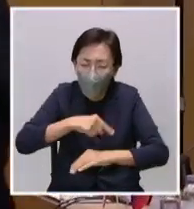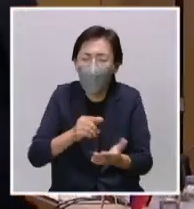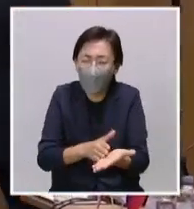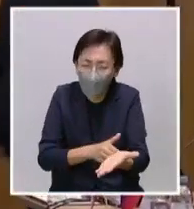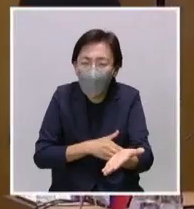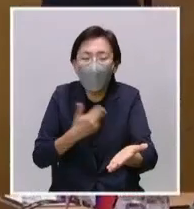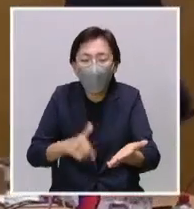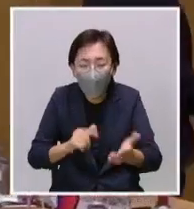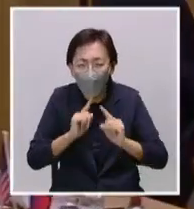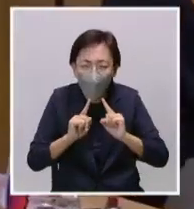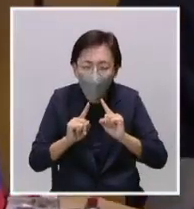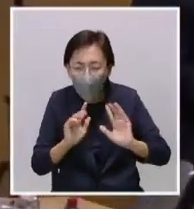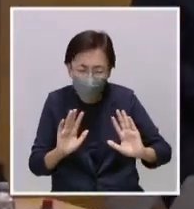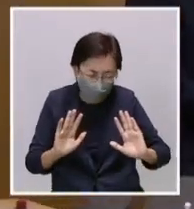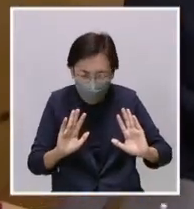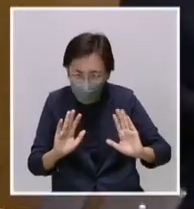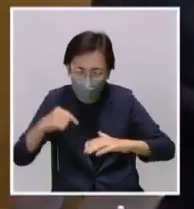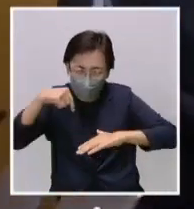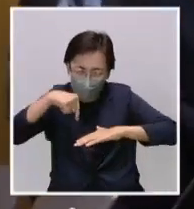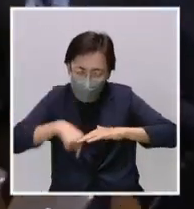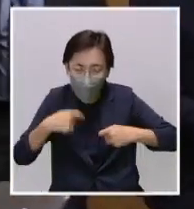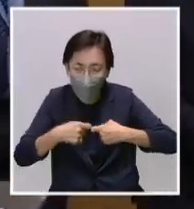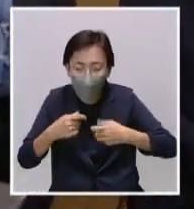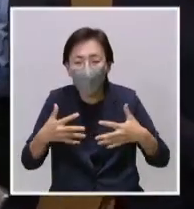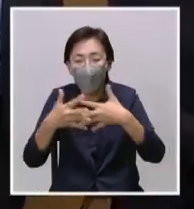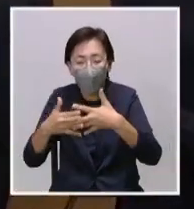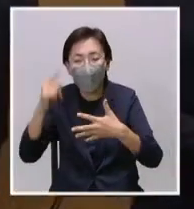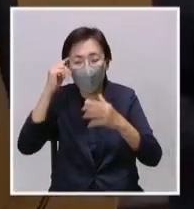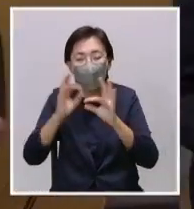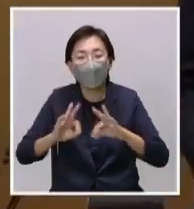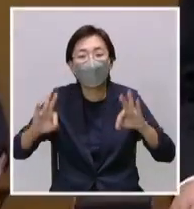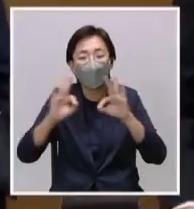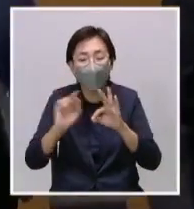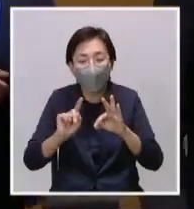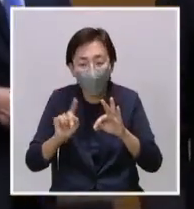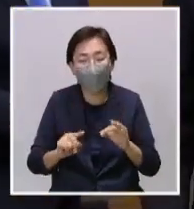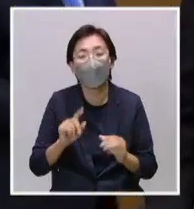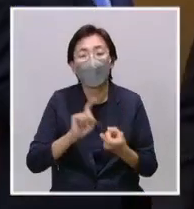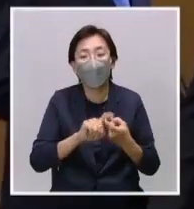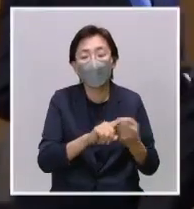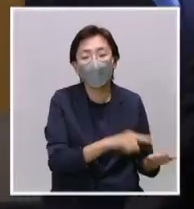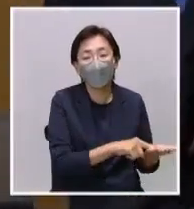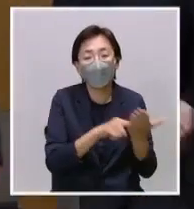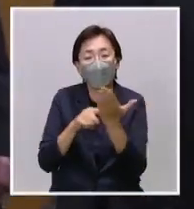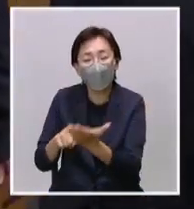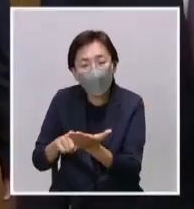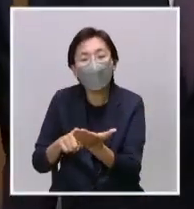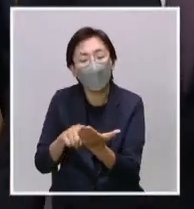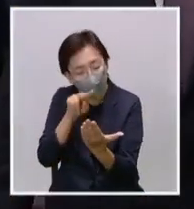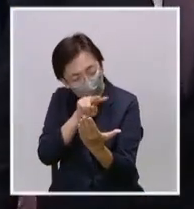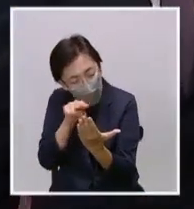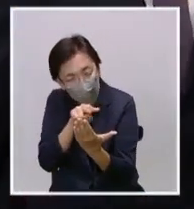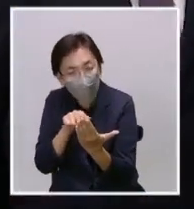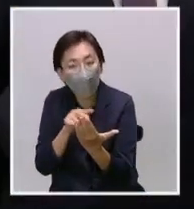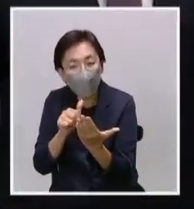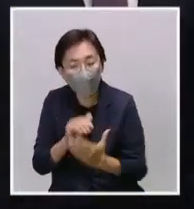และเป็นรูปประธรรมมากรัสเซียมีความรู้สึกว่าสหรัฐให้ความสำคัญกับข้อเสนอของรัสเซียดีและทำการศึกษามาเป็นอย่าง